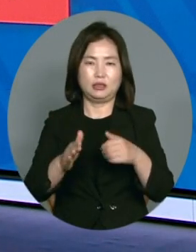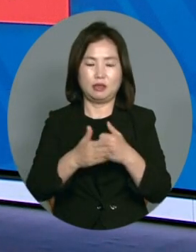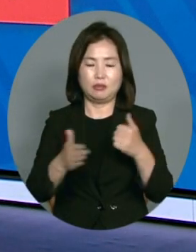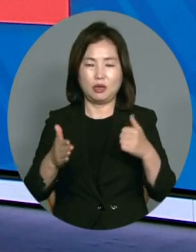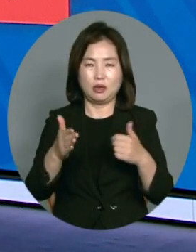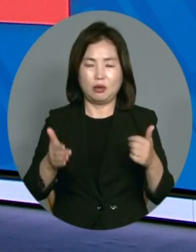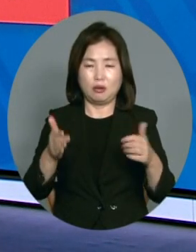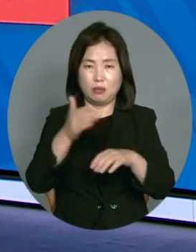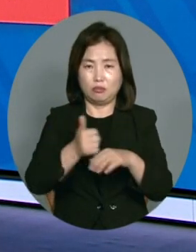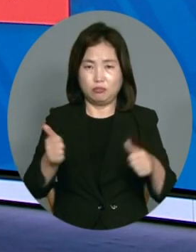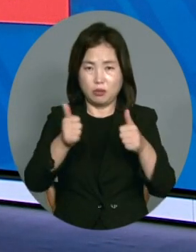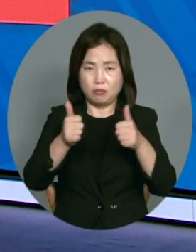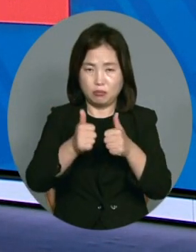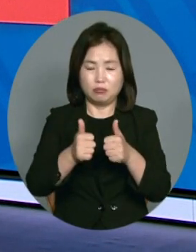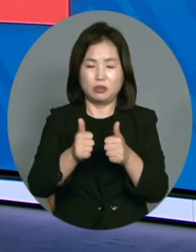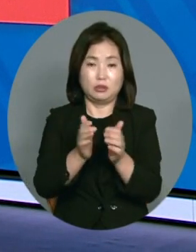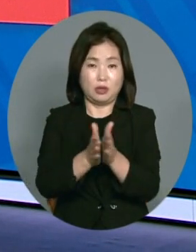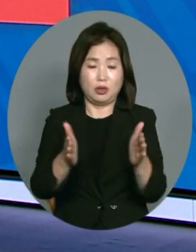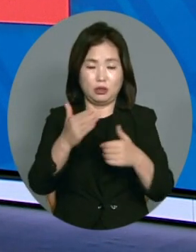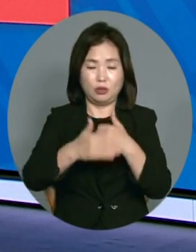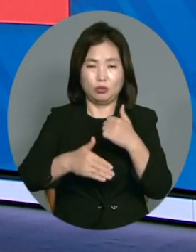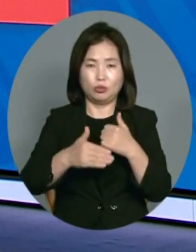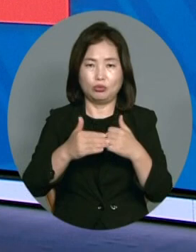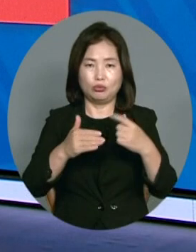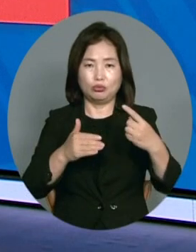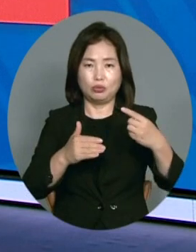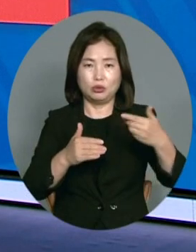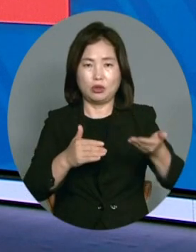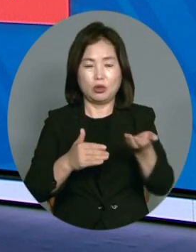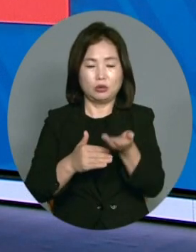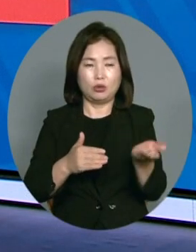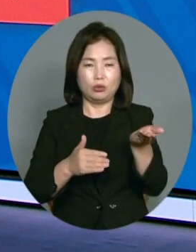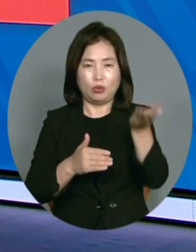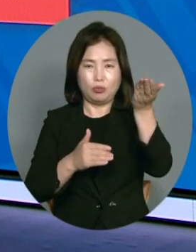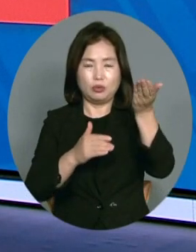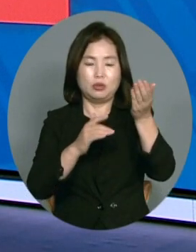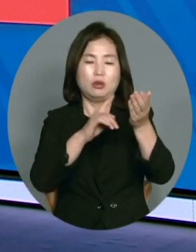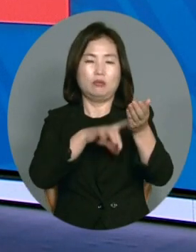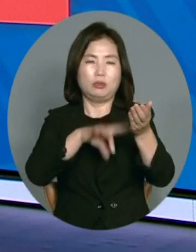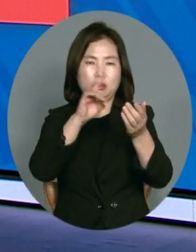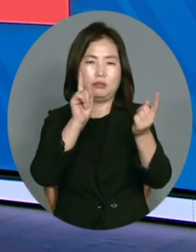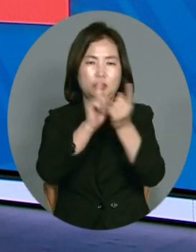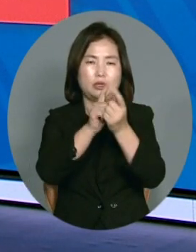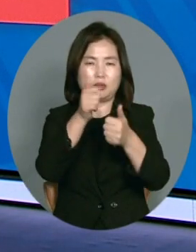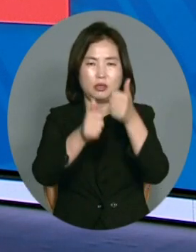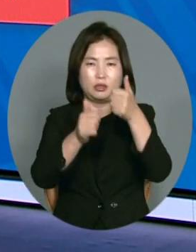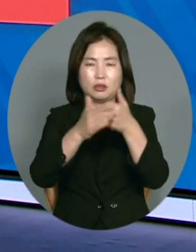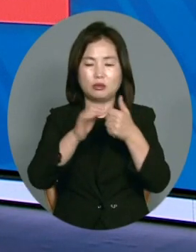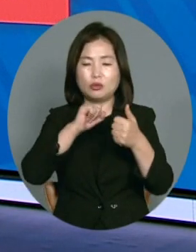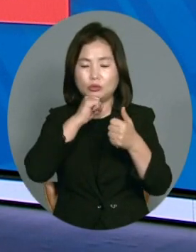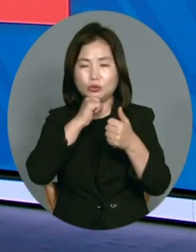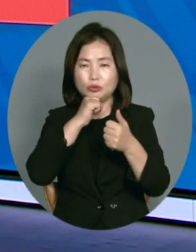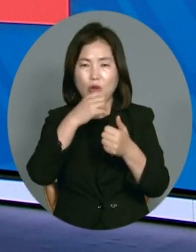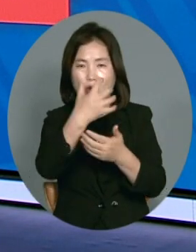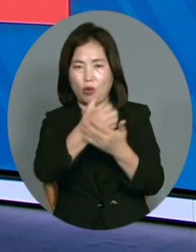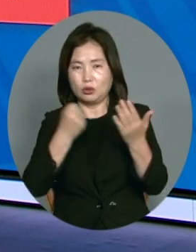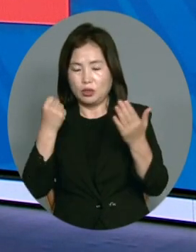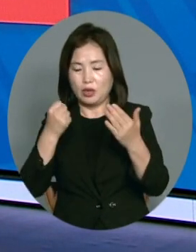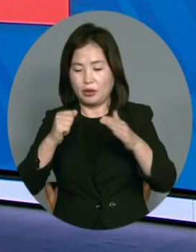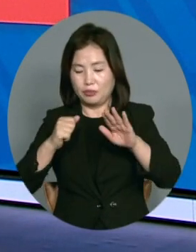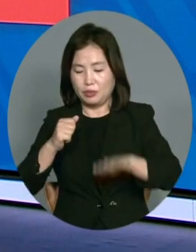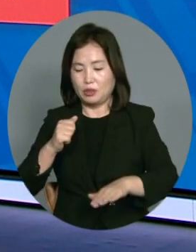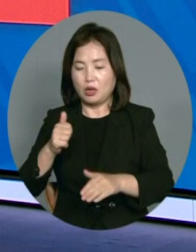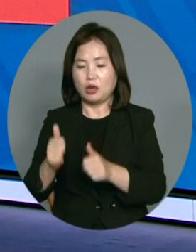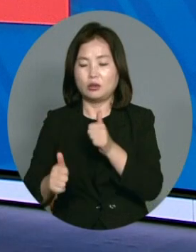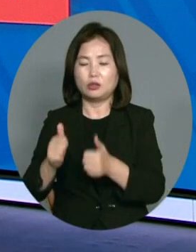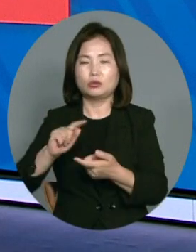파이널 라운드 돌입과 함께 대구보다 순위가 높은 팀들을 먼저 만나는 만큼 이때 승점을 쌓아서 하위 팀들과